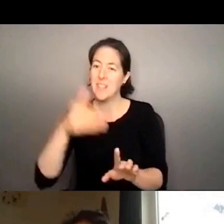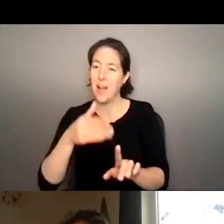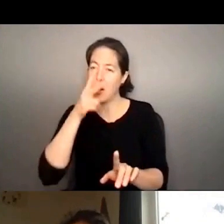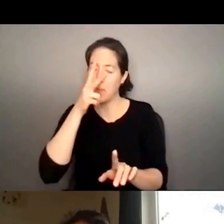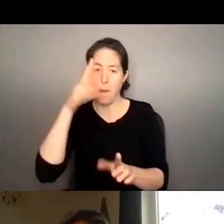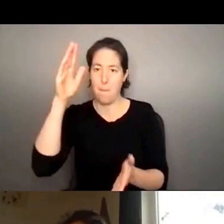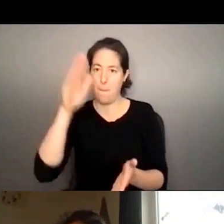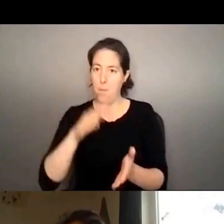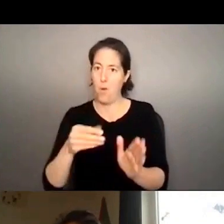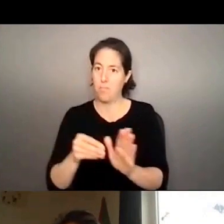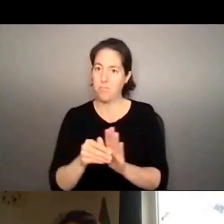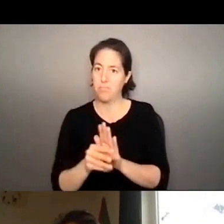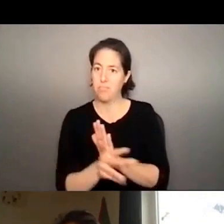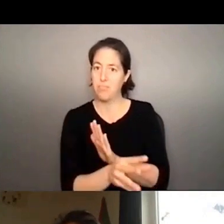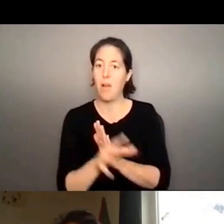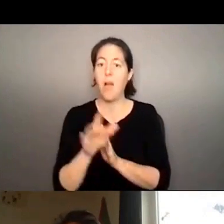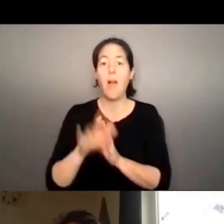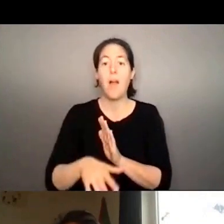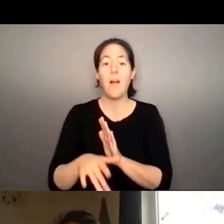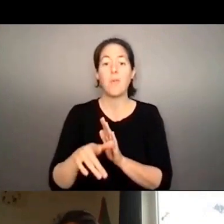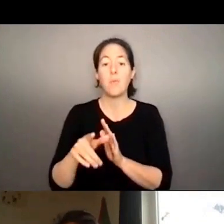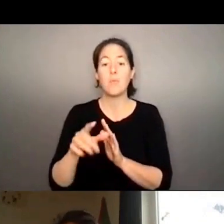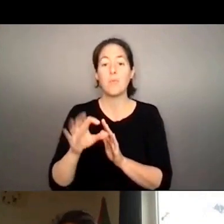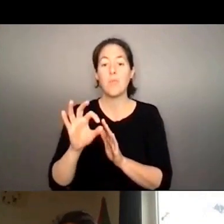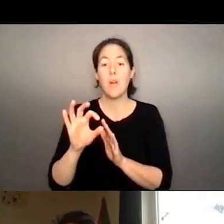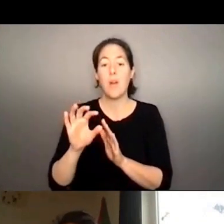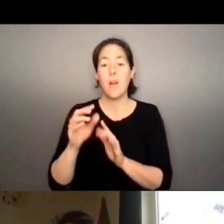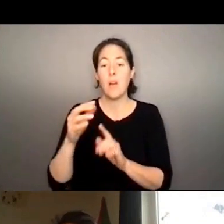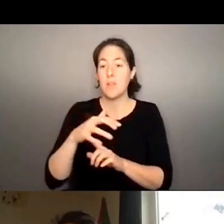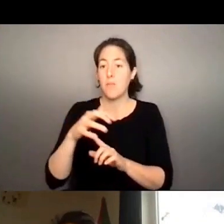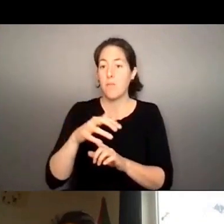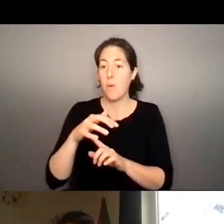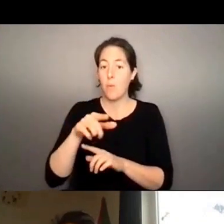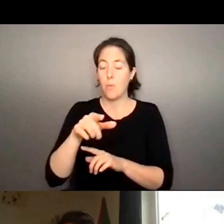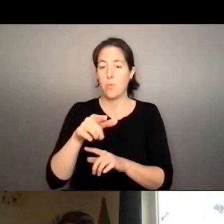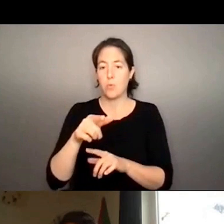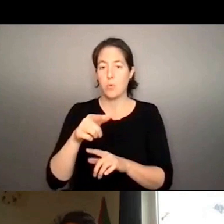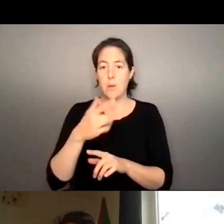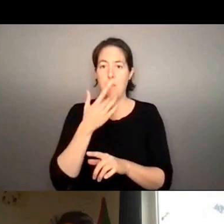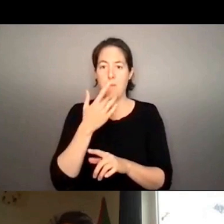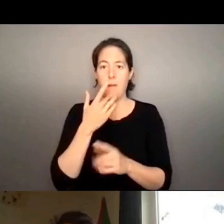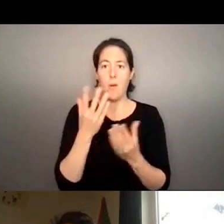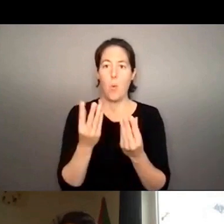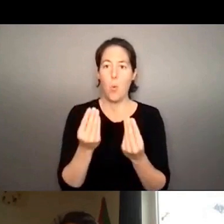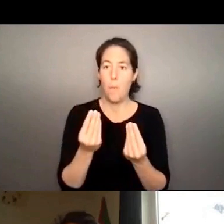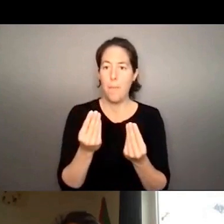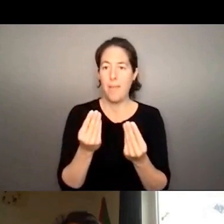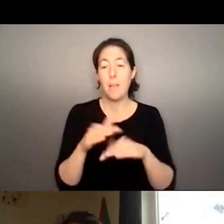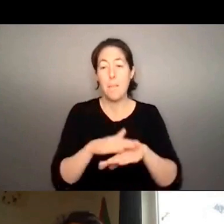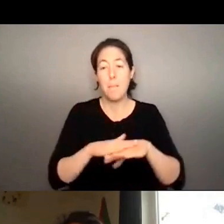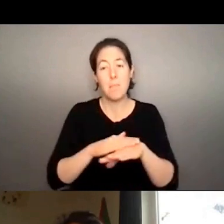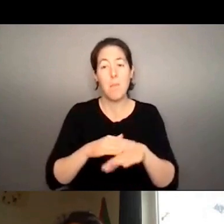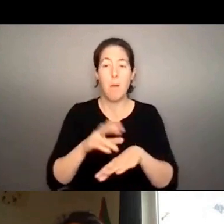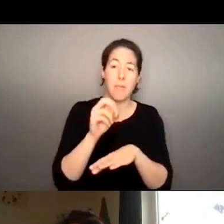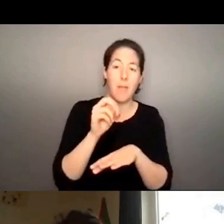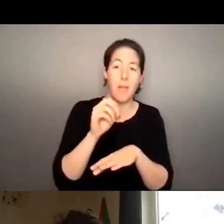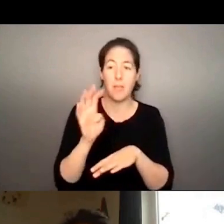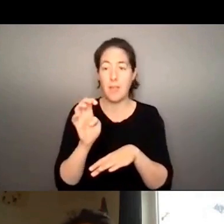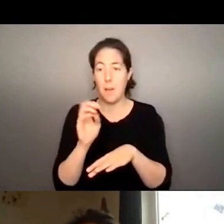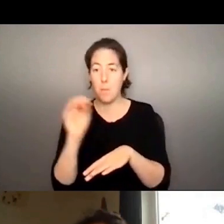l'heure, parce que la niche environnementale des fonges, c'est des endroits où il y a une humidité à au moins 30 ou 40